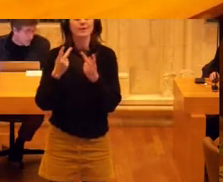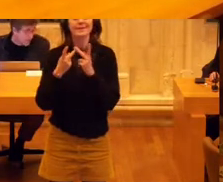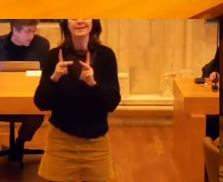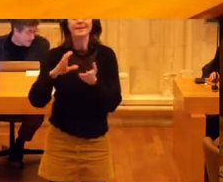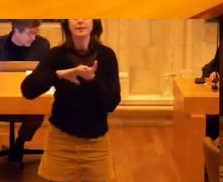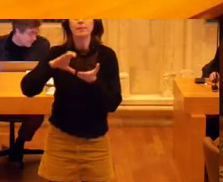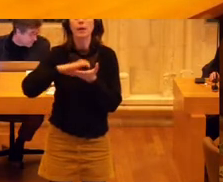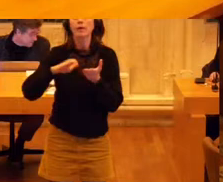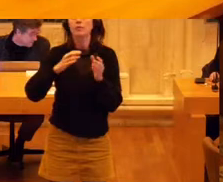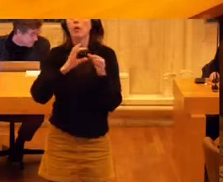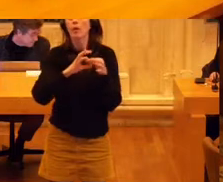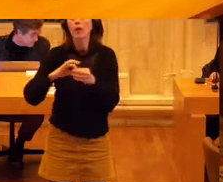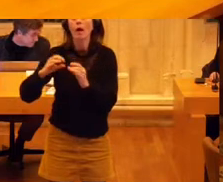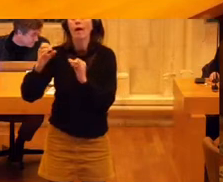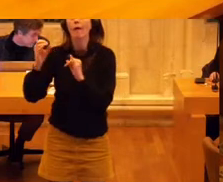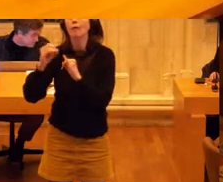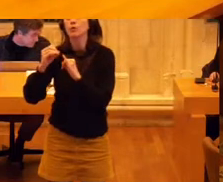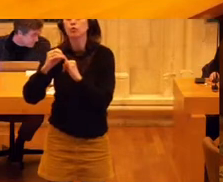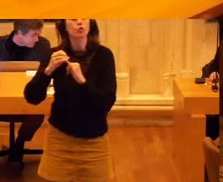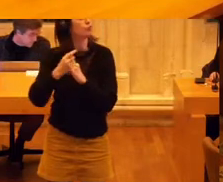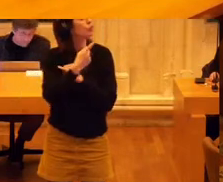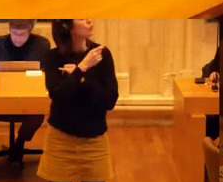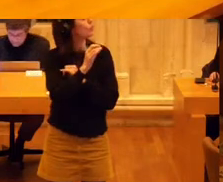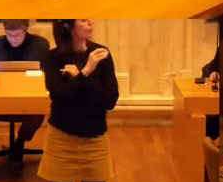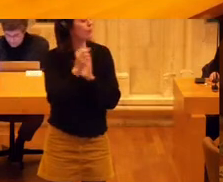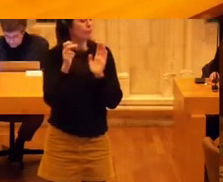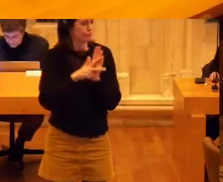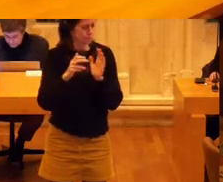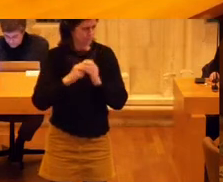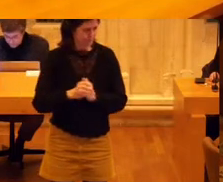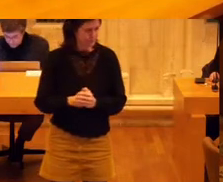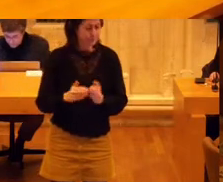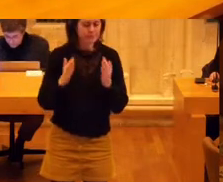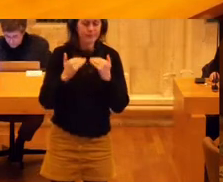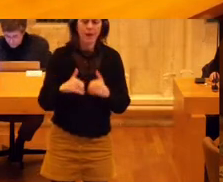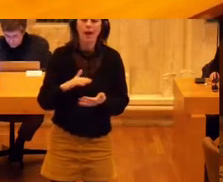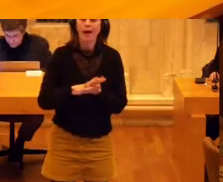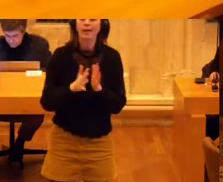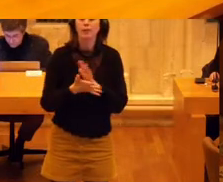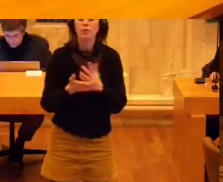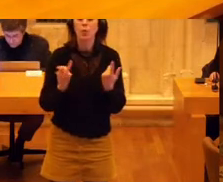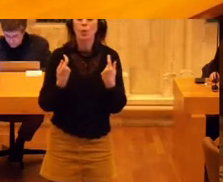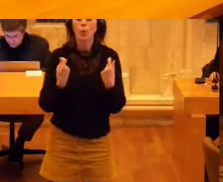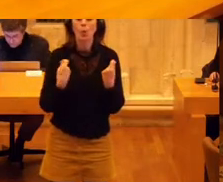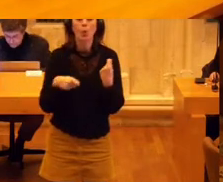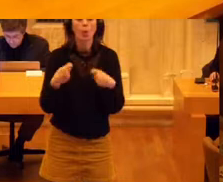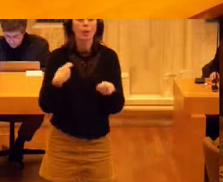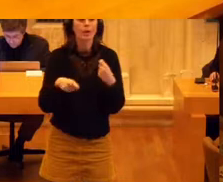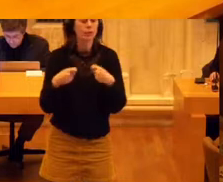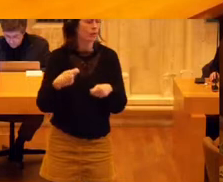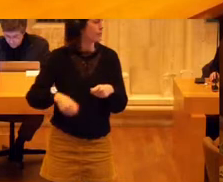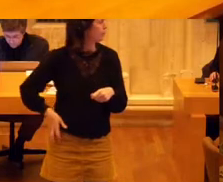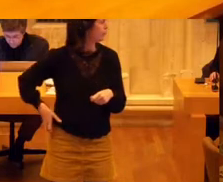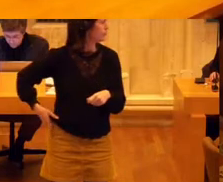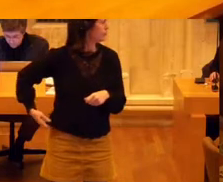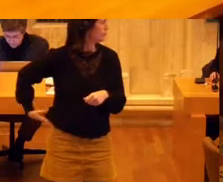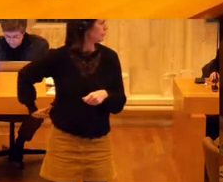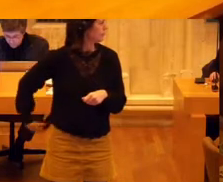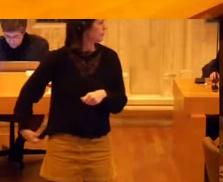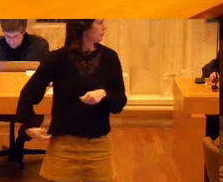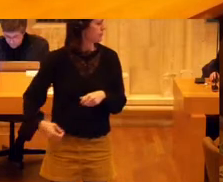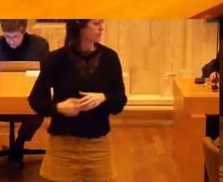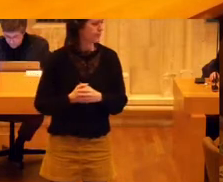l'Office de tourisme, pas de questions. Adopté. Les associations de commerçants, pas de questions particulières. Monsieur